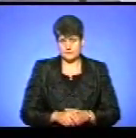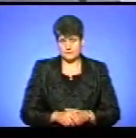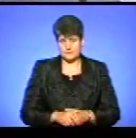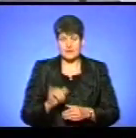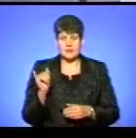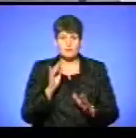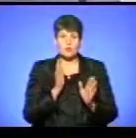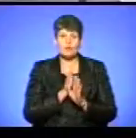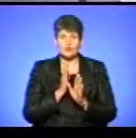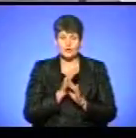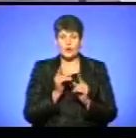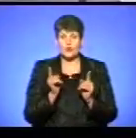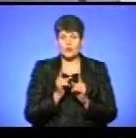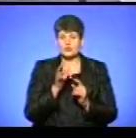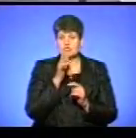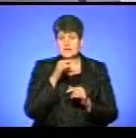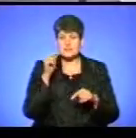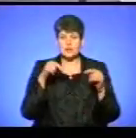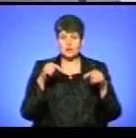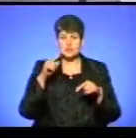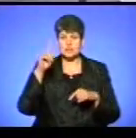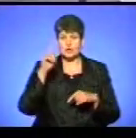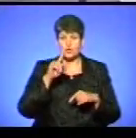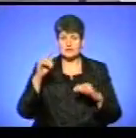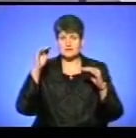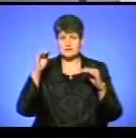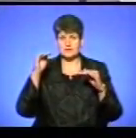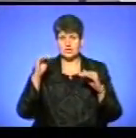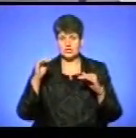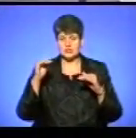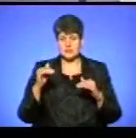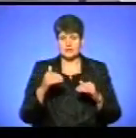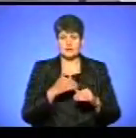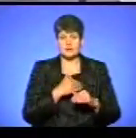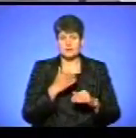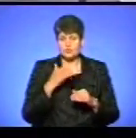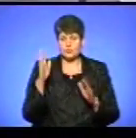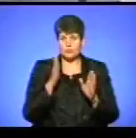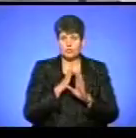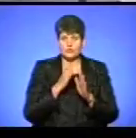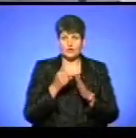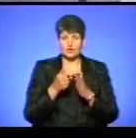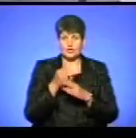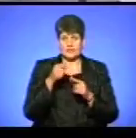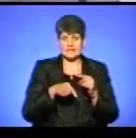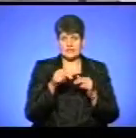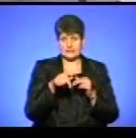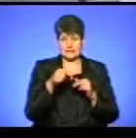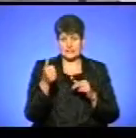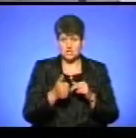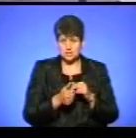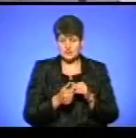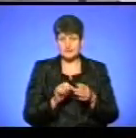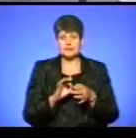І про погоду. Короткочасні дощі, грози та зниження температури повітря прогнозують синоптики області до кінця тижня. Детальніше